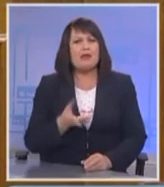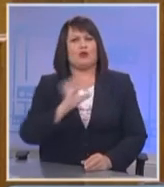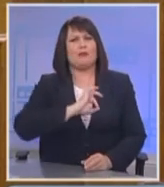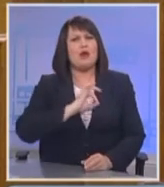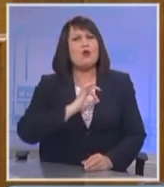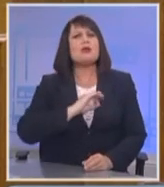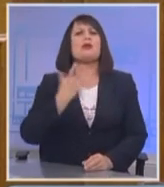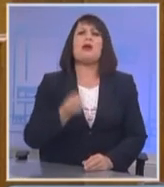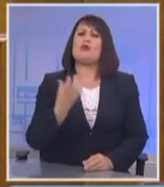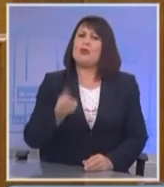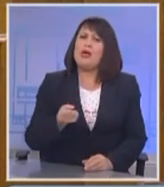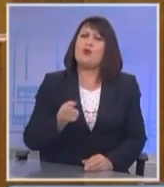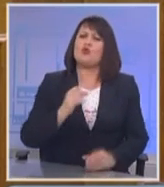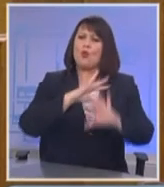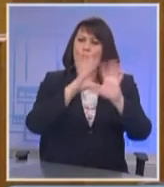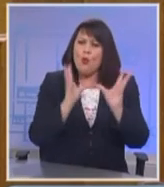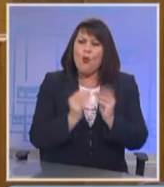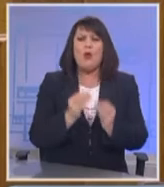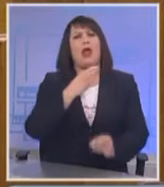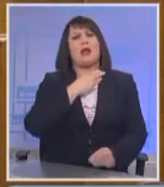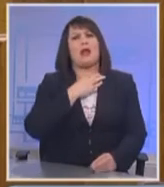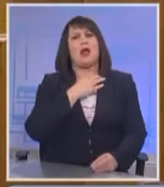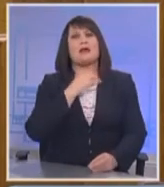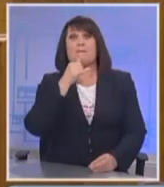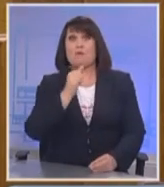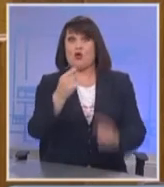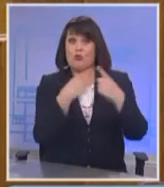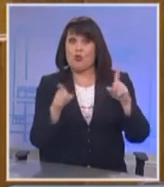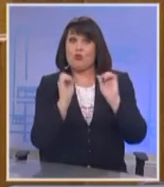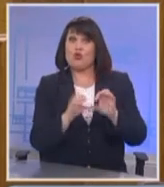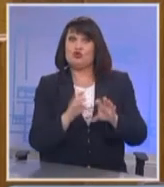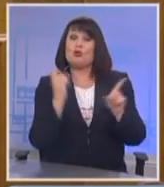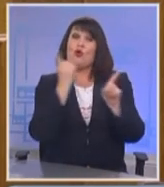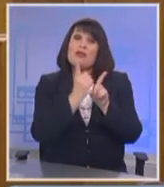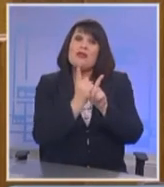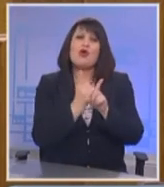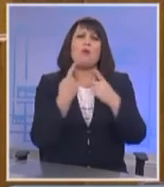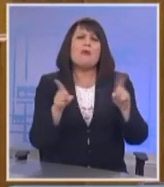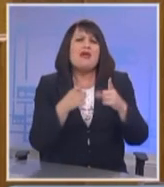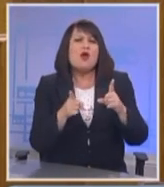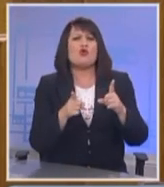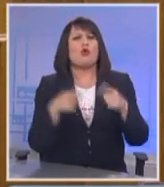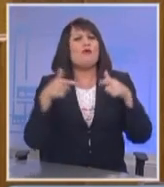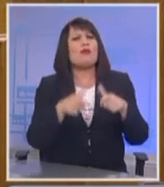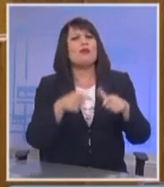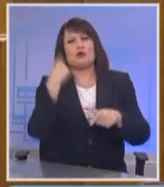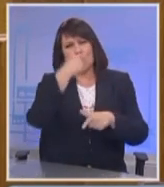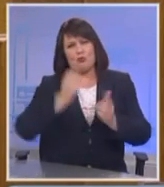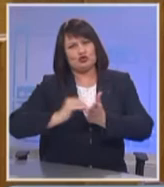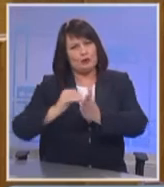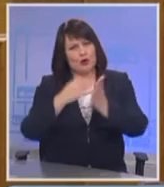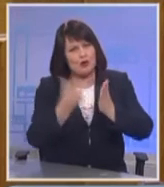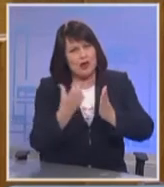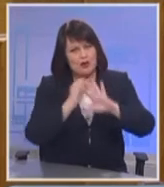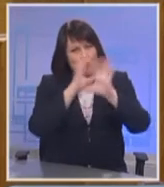νηπιαγωγεία που θα έχουν όλο το αναγκαίο μόνιμο προσωπικό, παιδαγωγικό, ειδικό παιδαγωγικό και βοηθητικό προσωπικό,